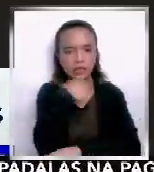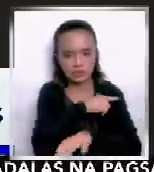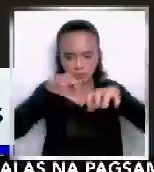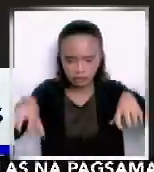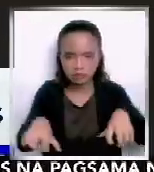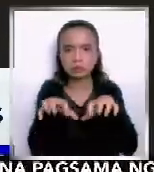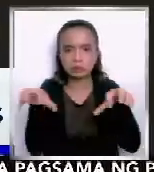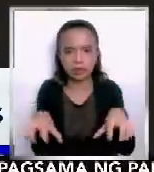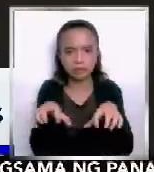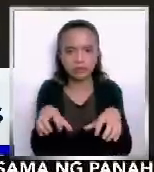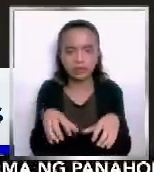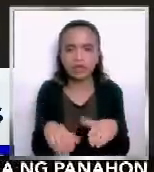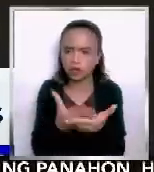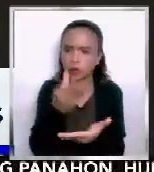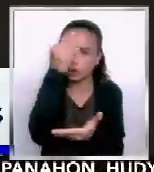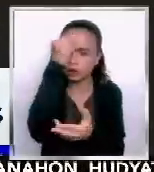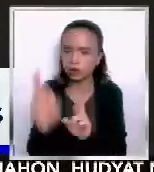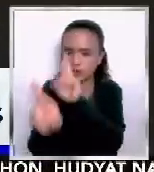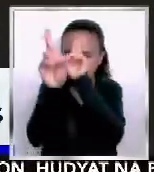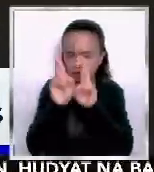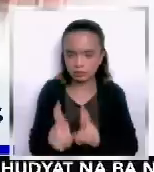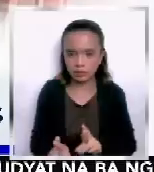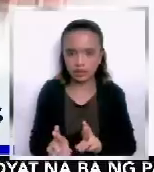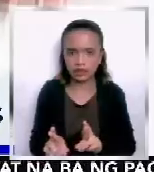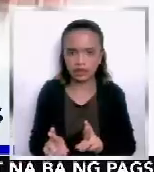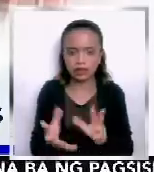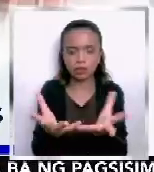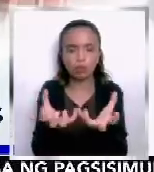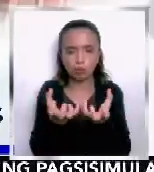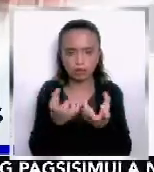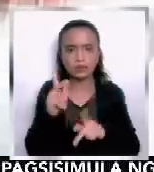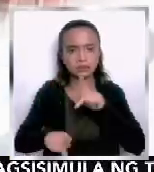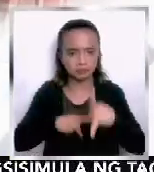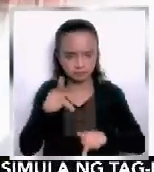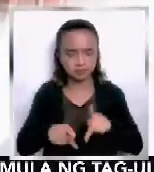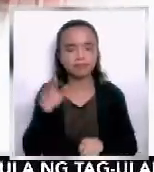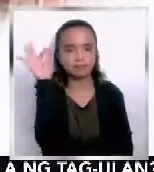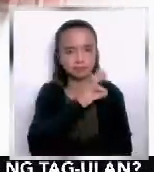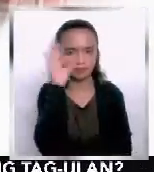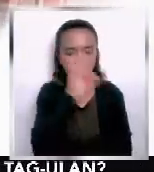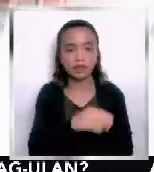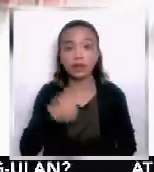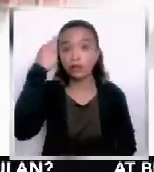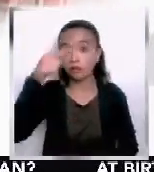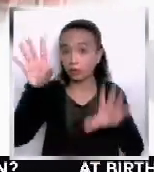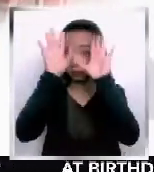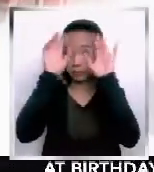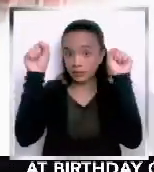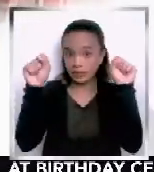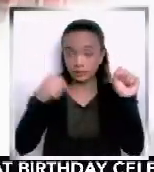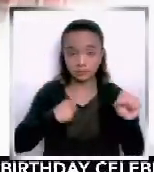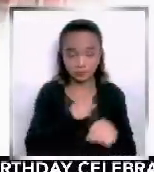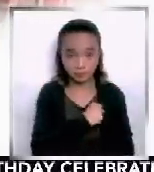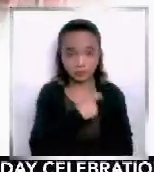learn to respect the will of the Filipino people. Para kay Senate President Tito Soto, nagsalita na ang higit sa kalahati